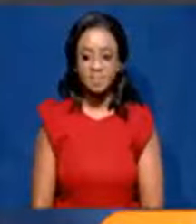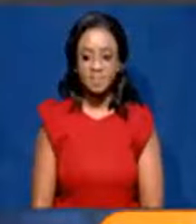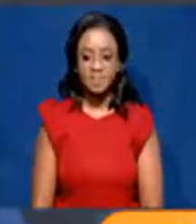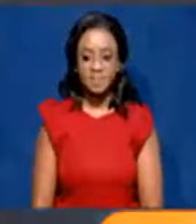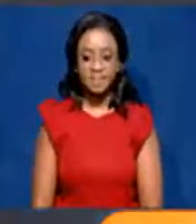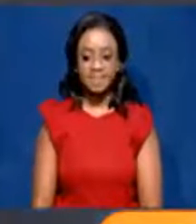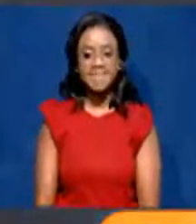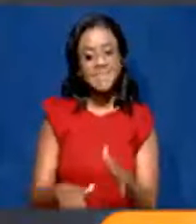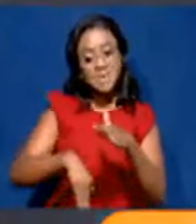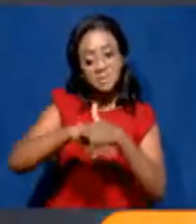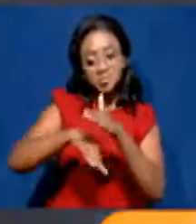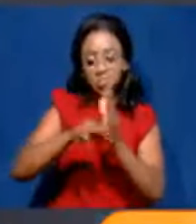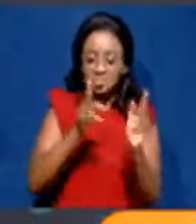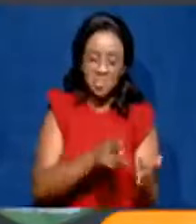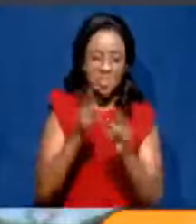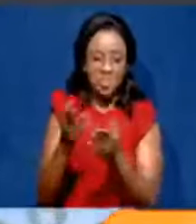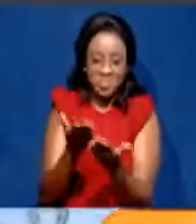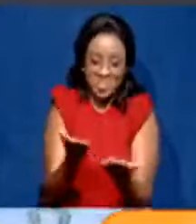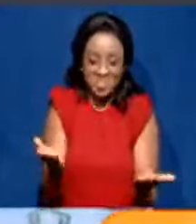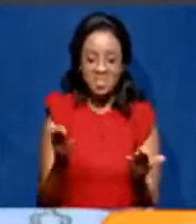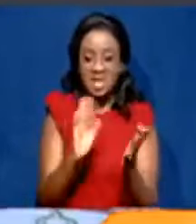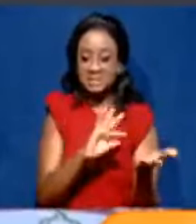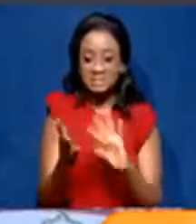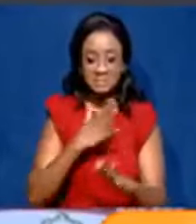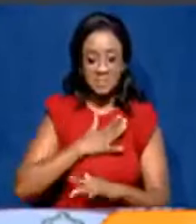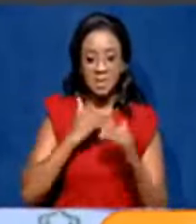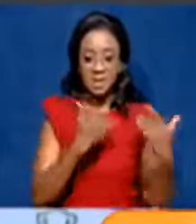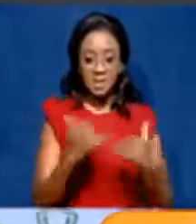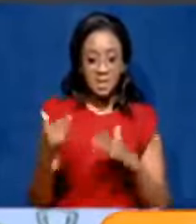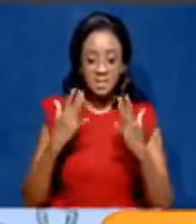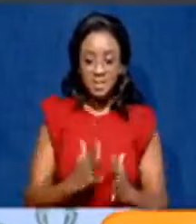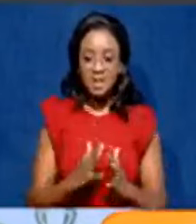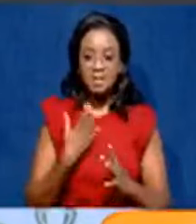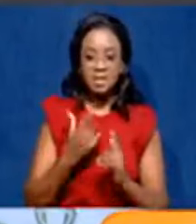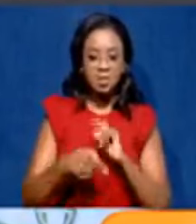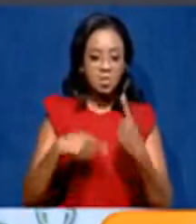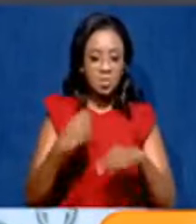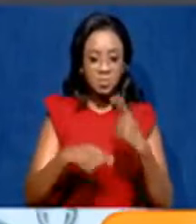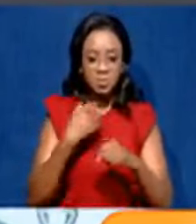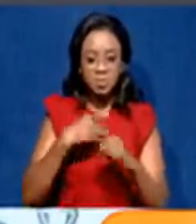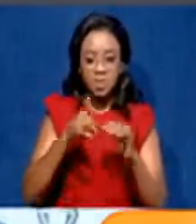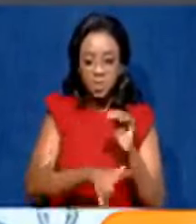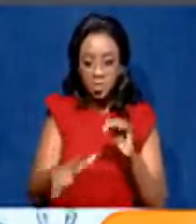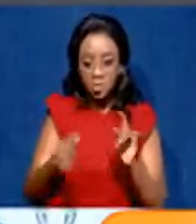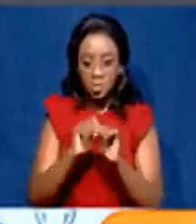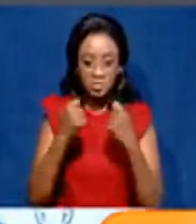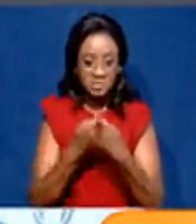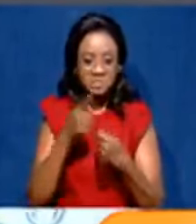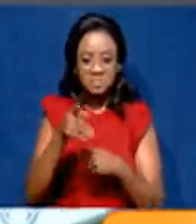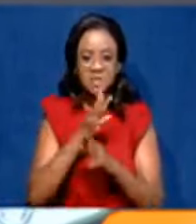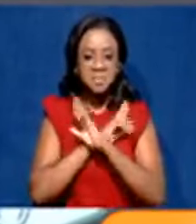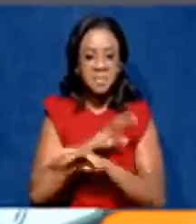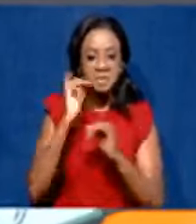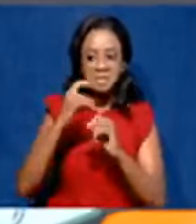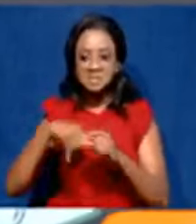yake. Football huanga hivyo. Sometimes players wangu walikuja waka relax, walipata wanacheza na timu ya chini. Unajua wao wakicheza na timu ya chini wao relax. Wakipata timu ya juu